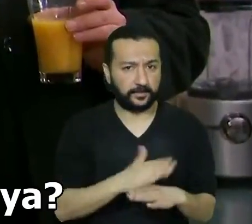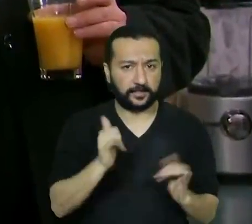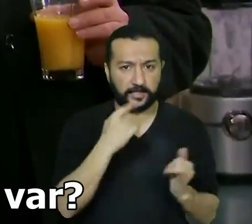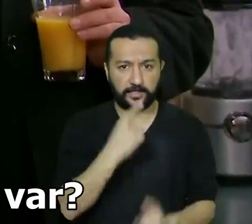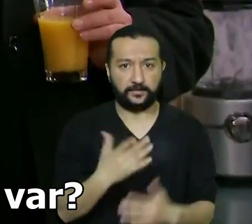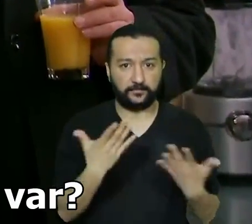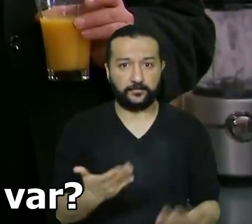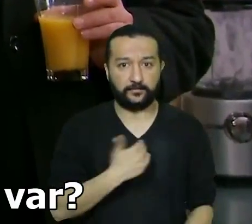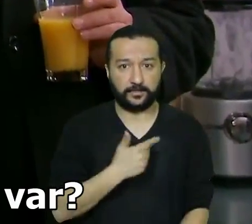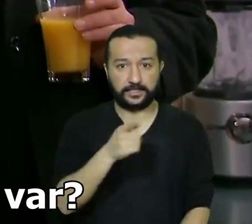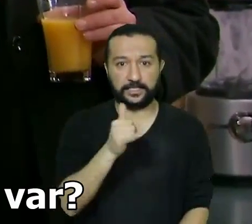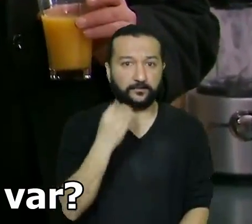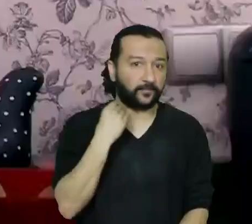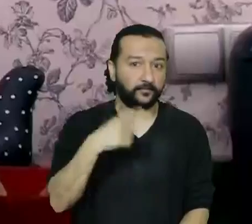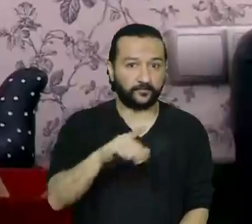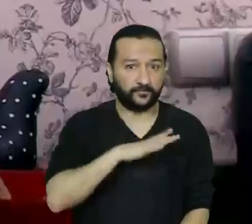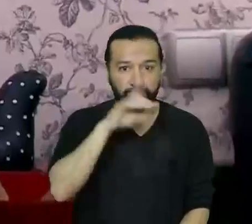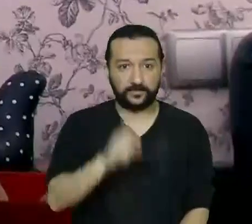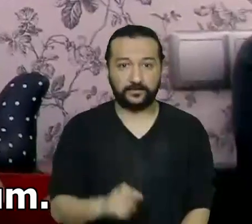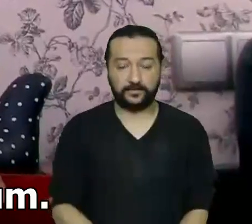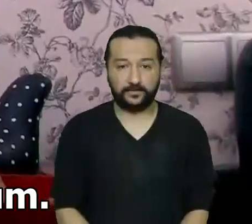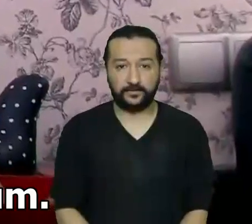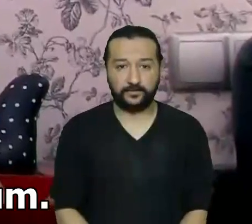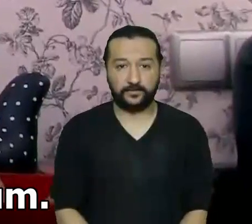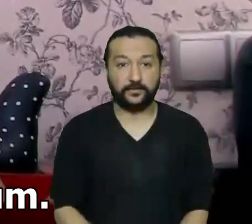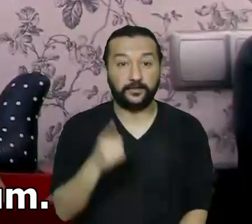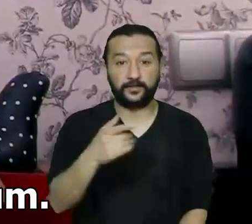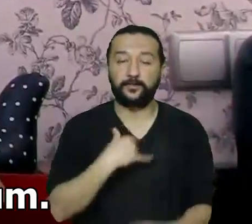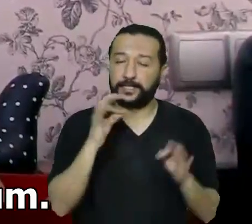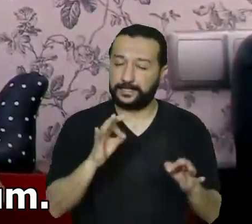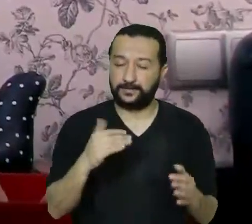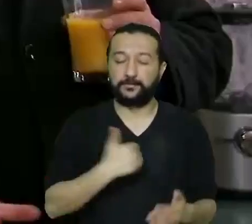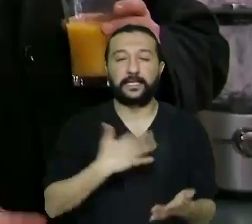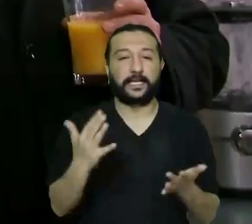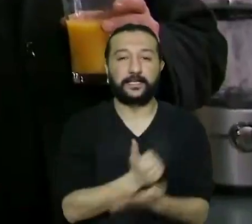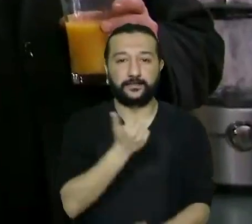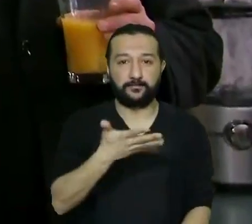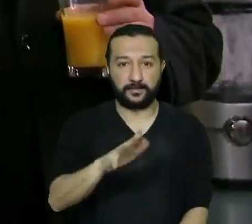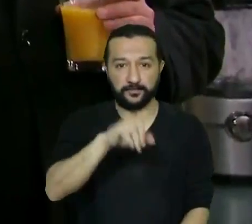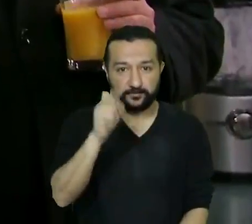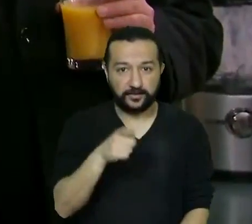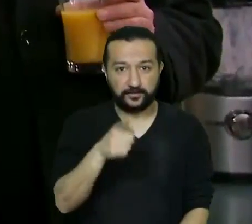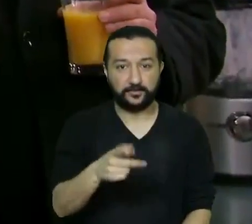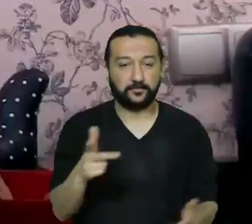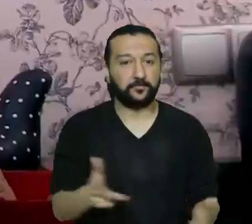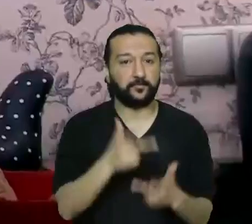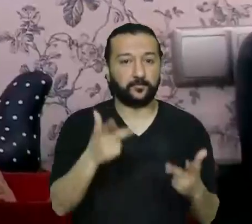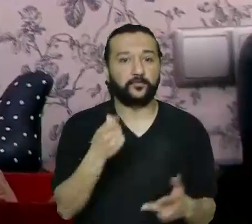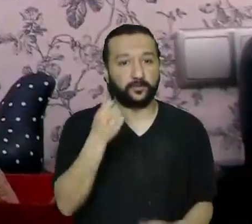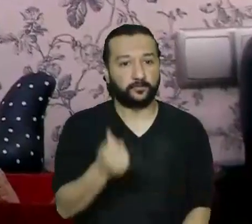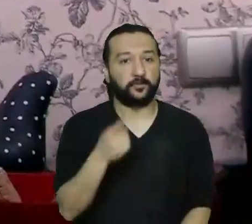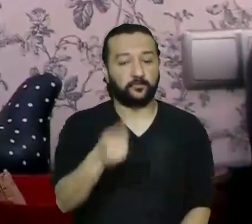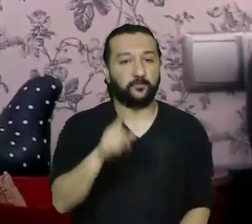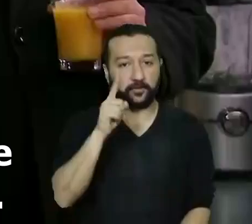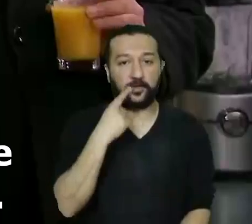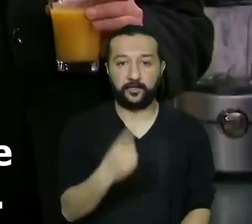diyeyim Şükrü ya? Benim sana şaka borcum mu var? O zaman kesin bir kazanırım. 5.000 mi? Ana çok iyi